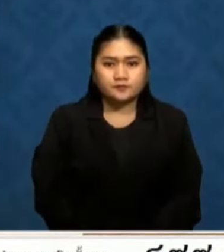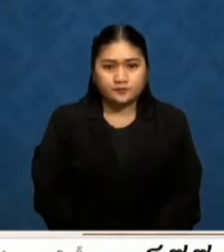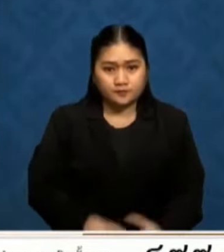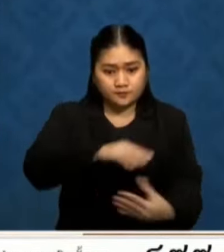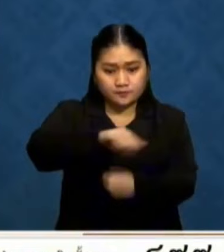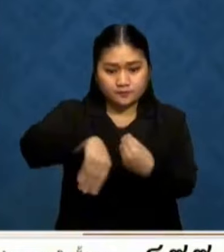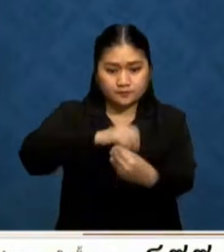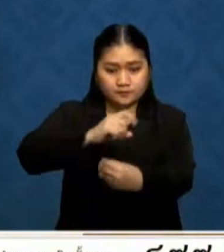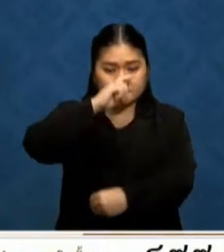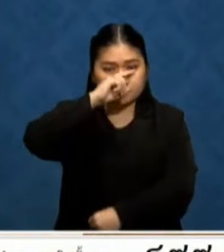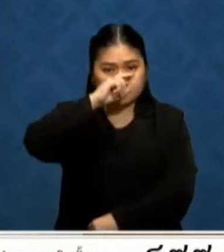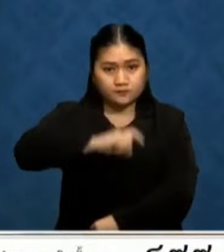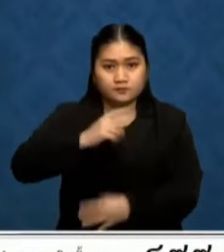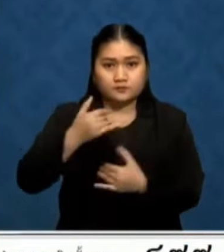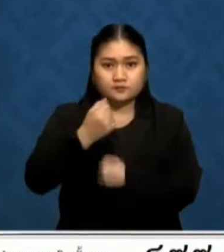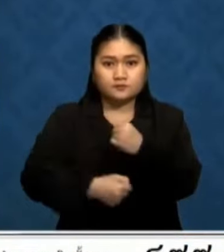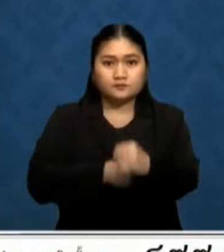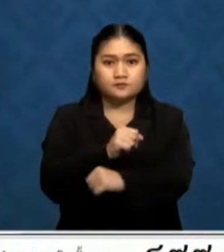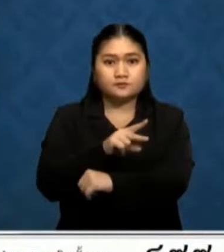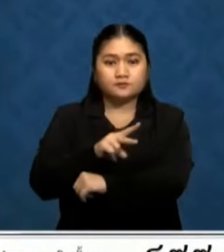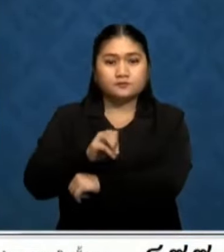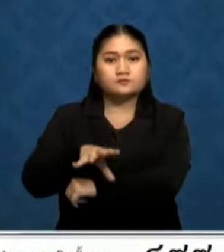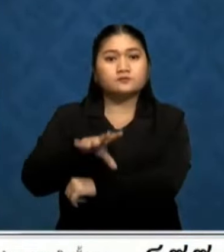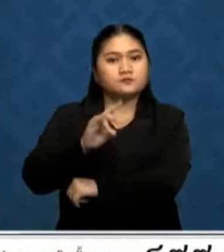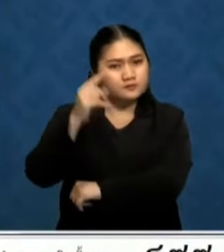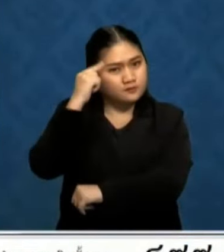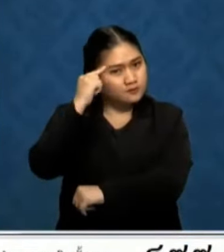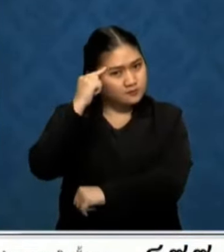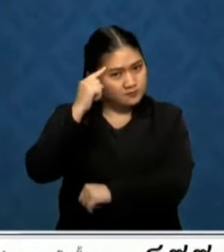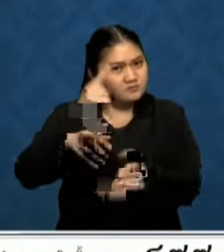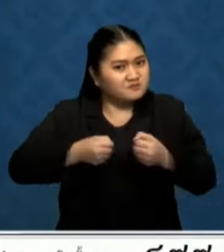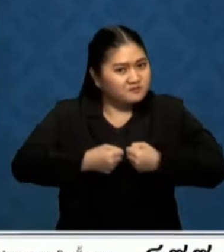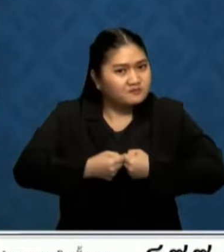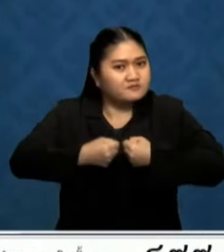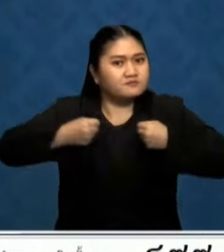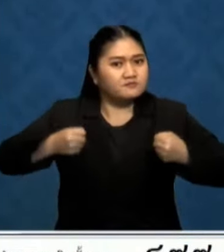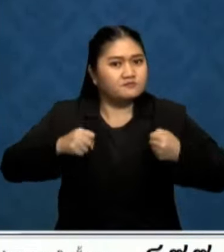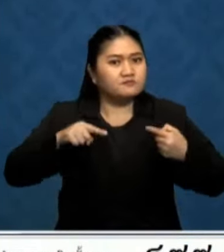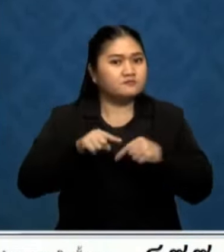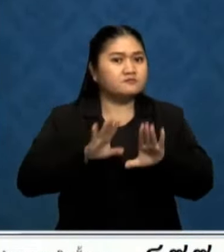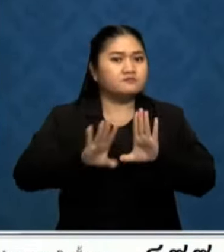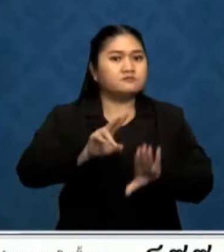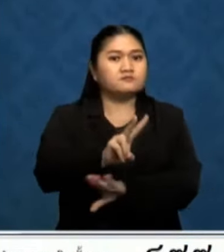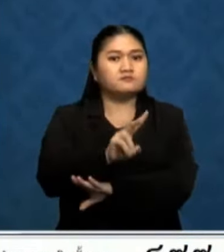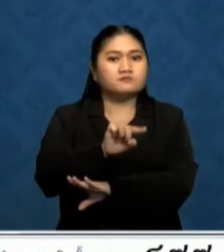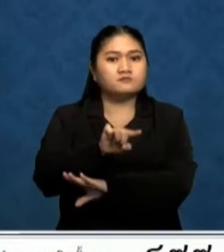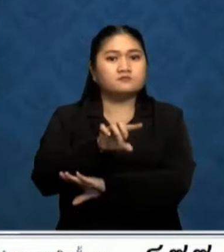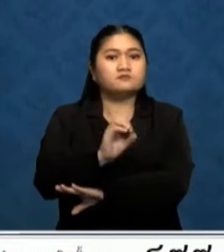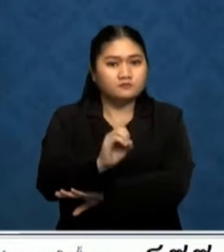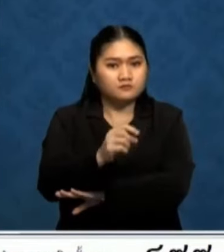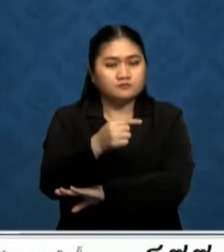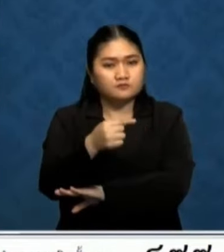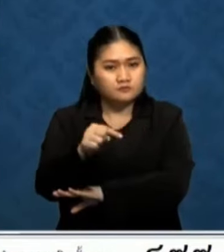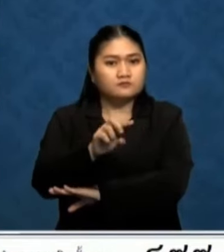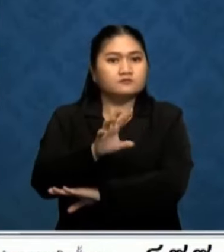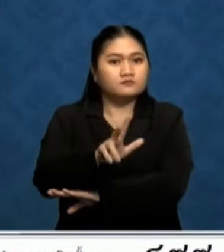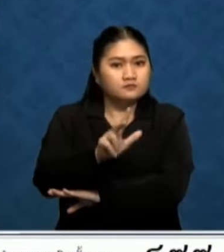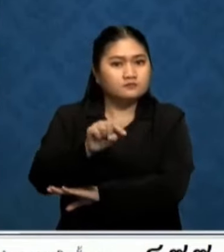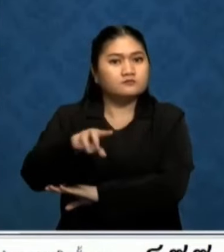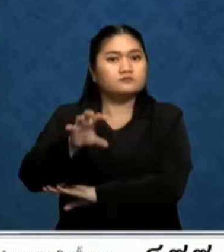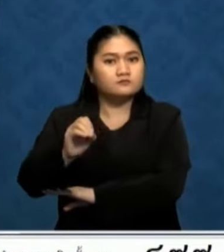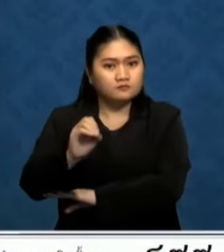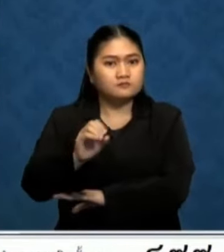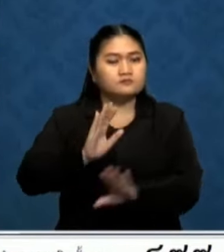เซริิจไยในปี 2016 มีแนวโน้มทจะขยายตัวในช่วง 102.0-3.0 ค่ากลาง 102.